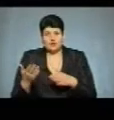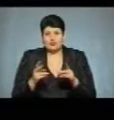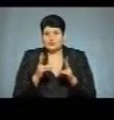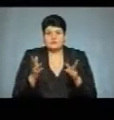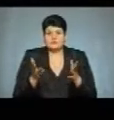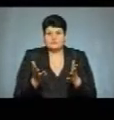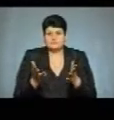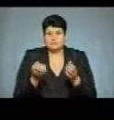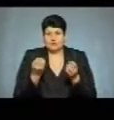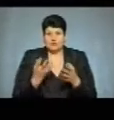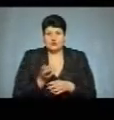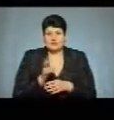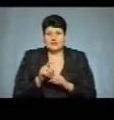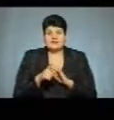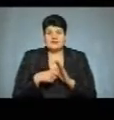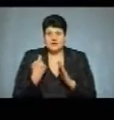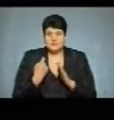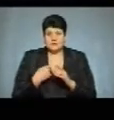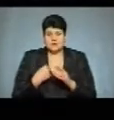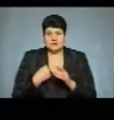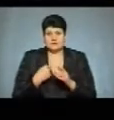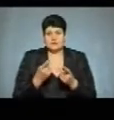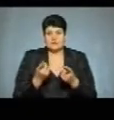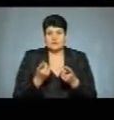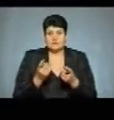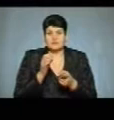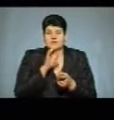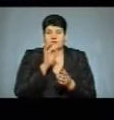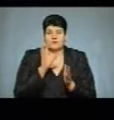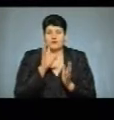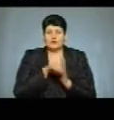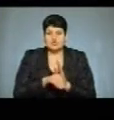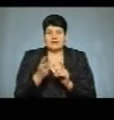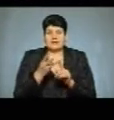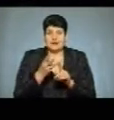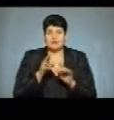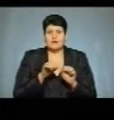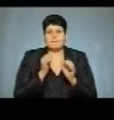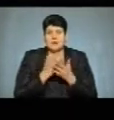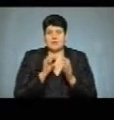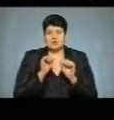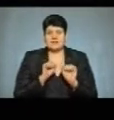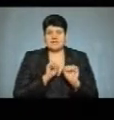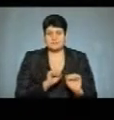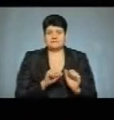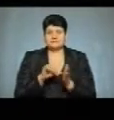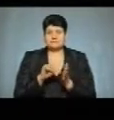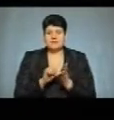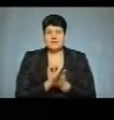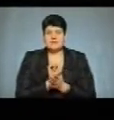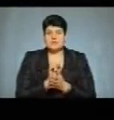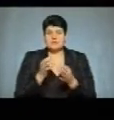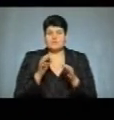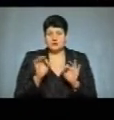І просто прийшли знати, що попросити, що нас залучили третьою стороною, щоб ми могли мати хоча змогу себе захищати. Працівник газети «Свобода» Василь